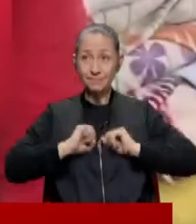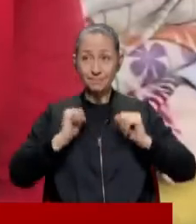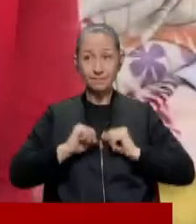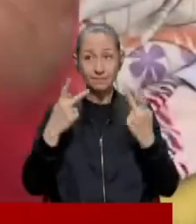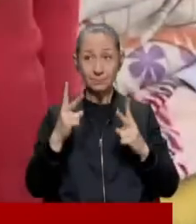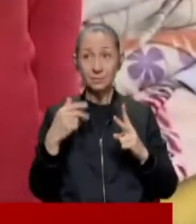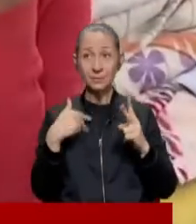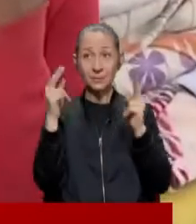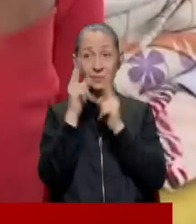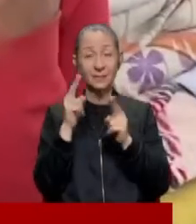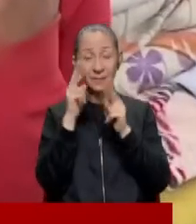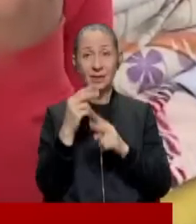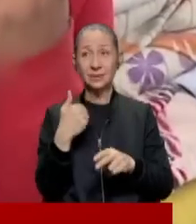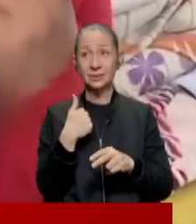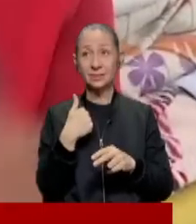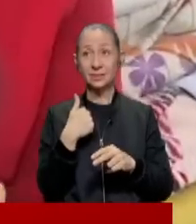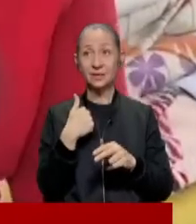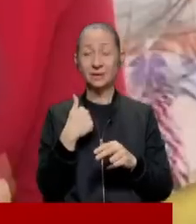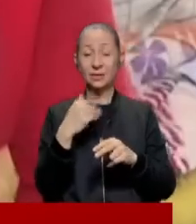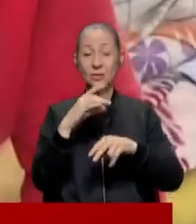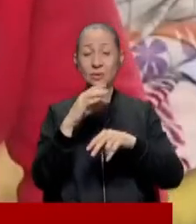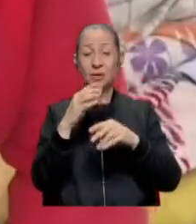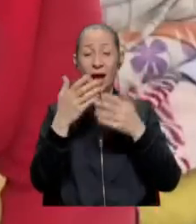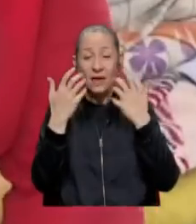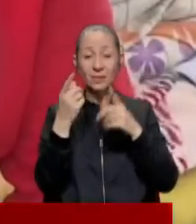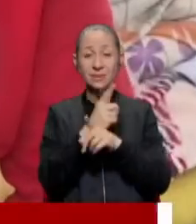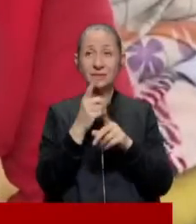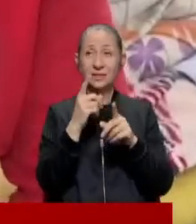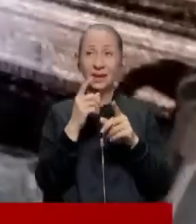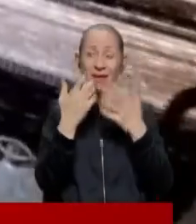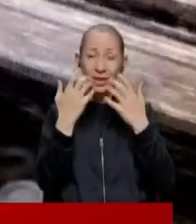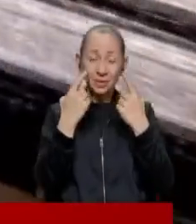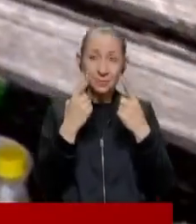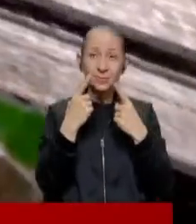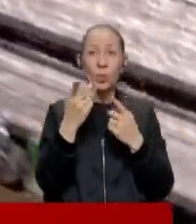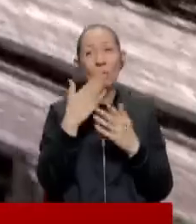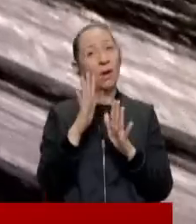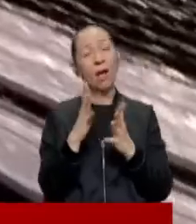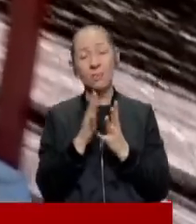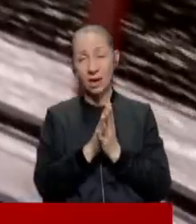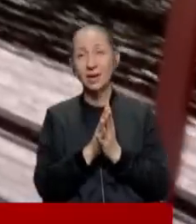benim hayalim şey Evet Deriner olmakta artık o da herhalde LGS